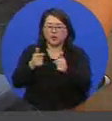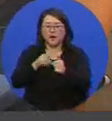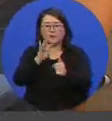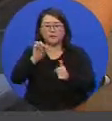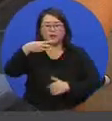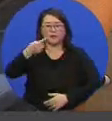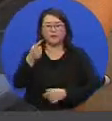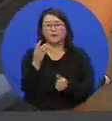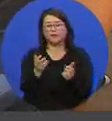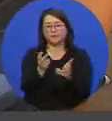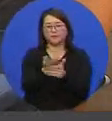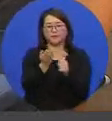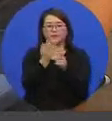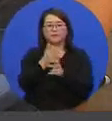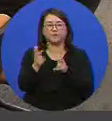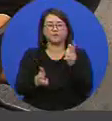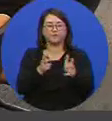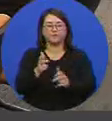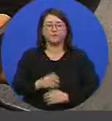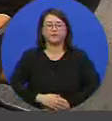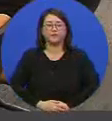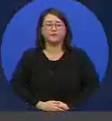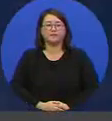공장을 짓기로 했습니다.